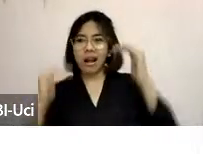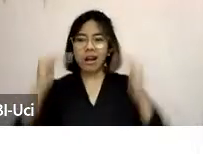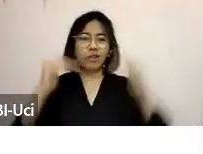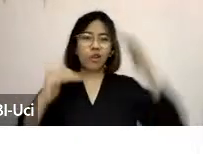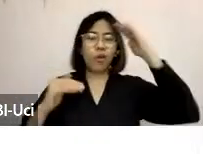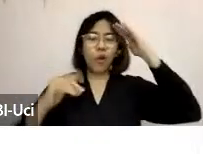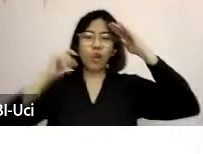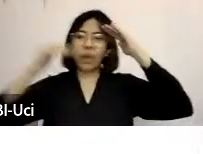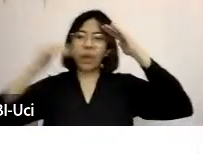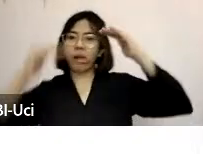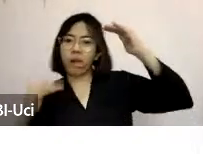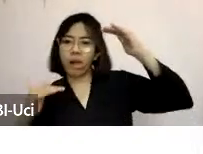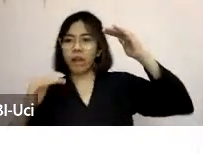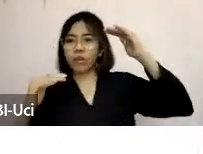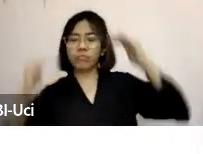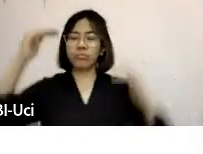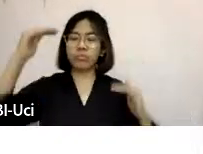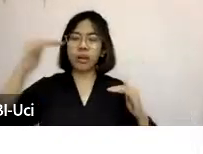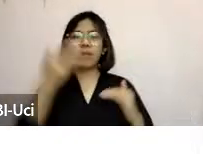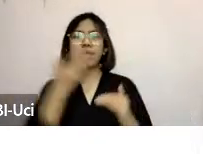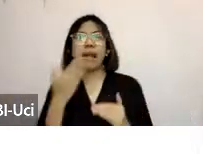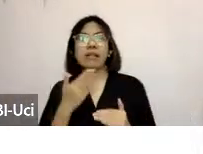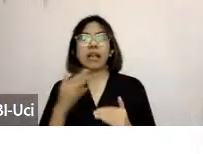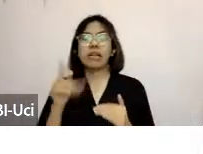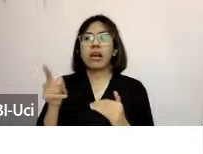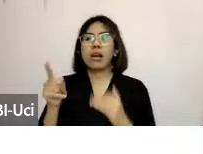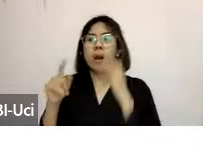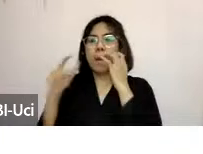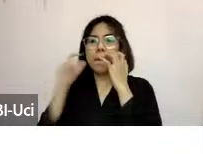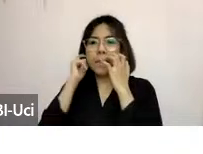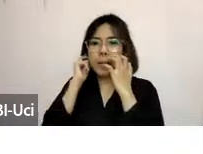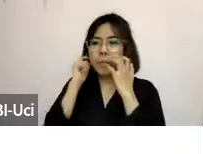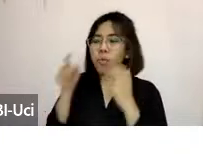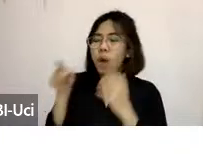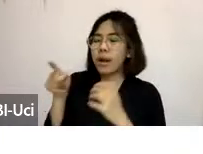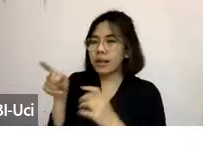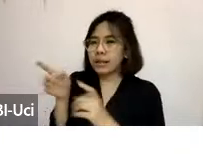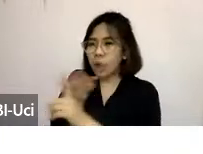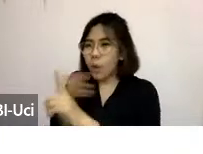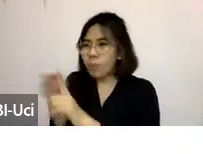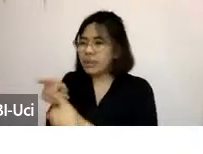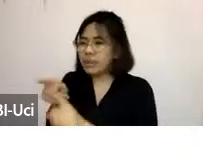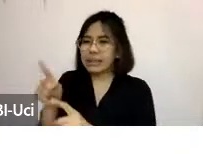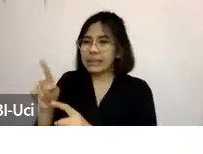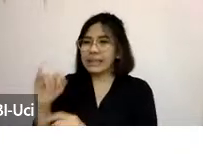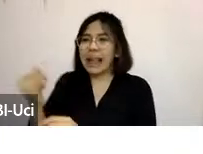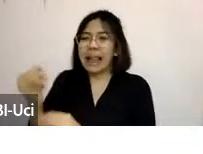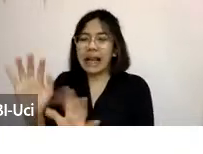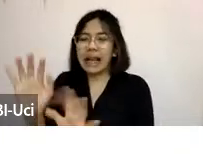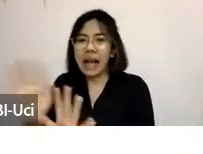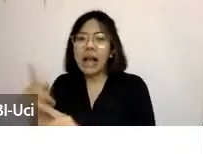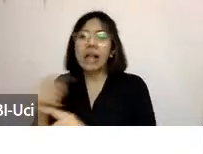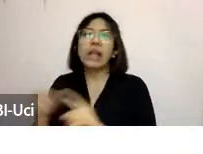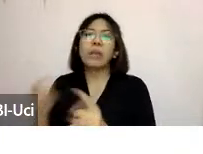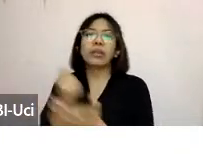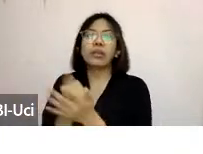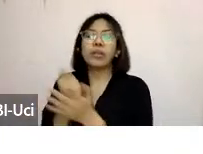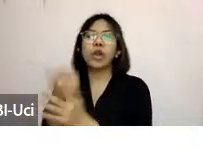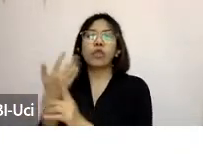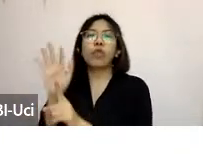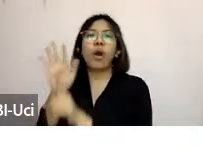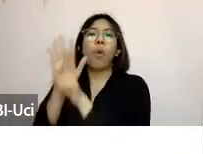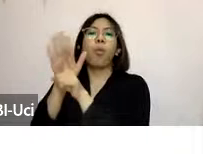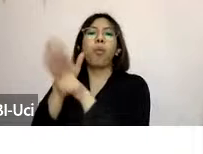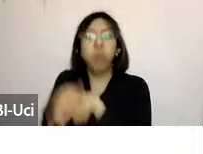menghilangkan kesadaran hukum perempuan seolah-olah tidak terjadi sesuatu tapi sebetulnya sedang ada rendahkan struktural yang